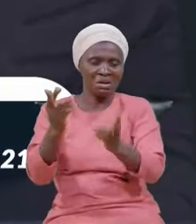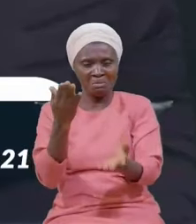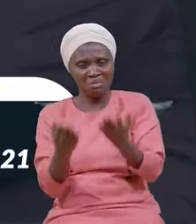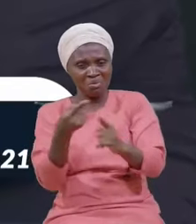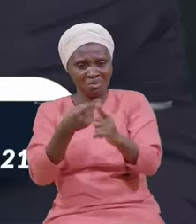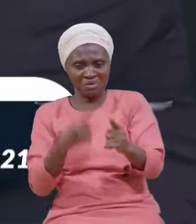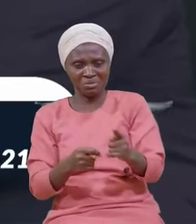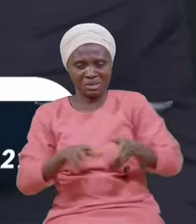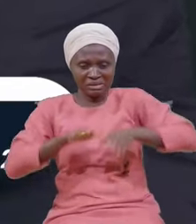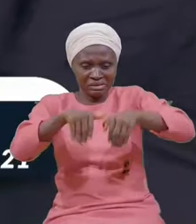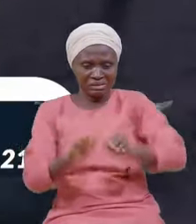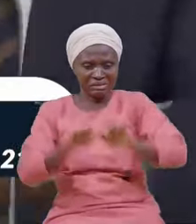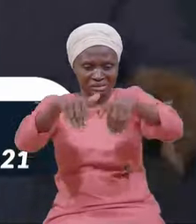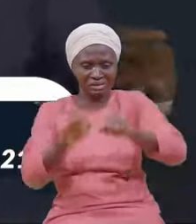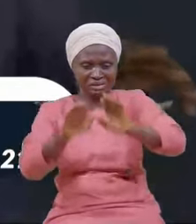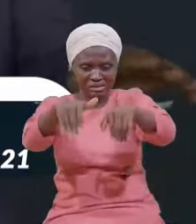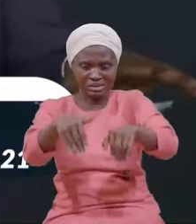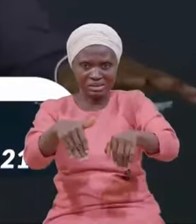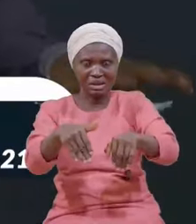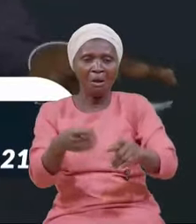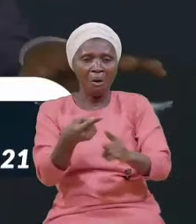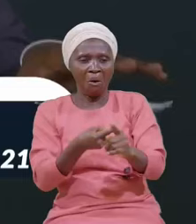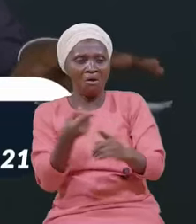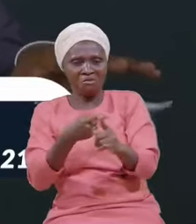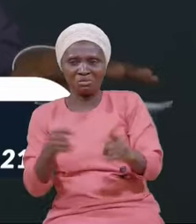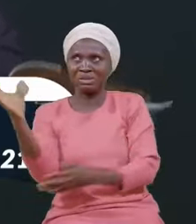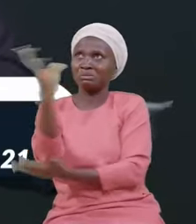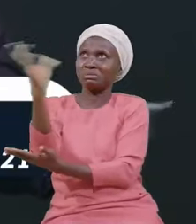mer, depuis le désert,